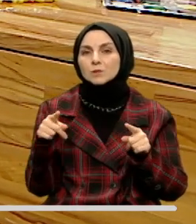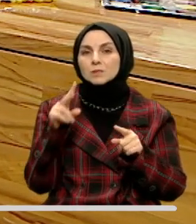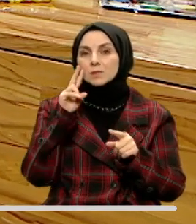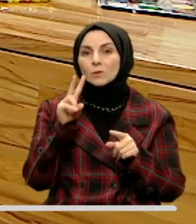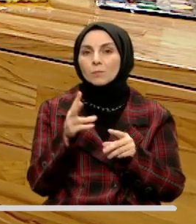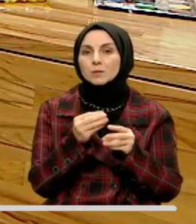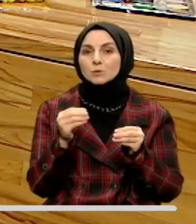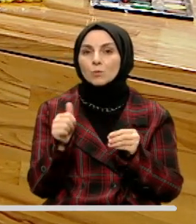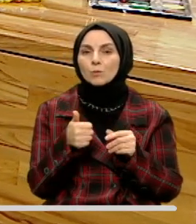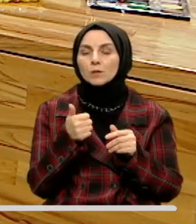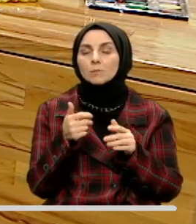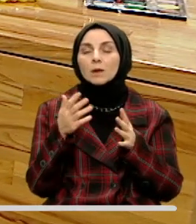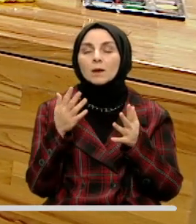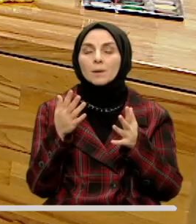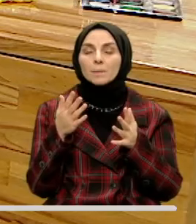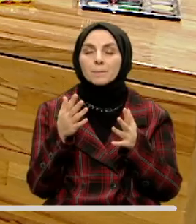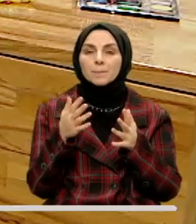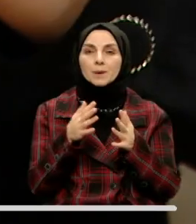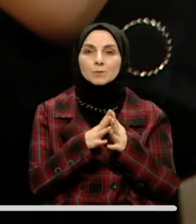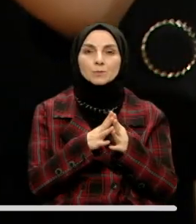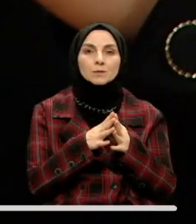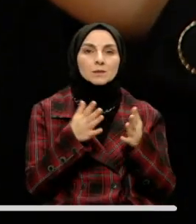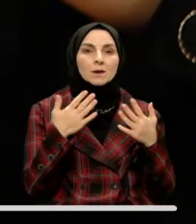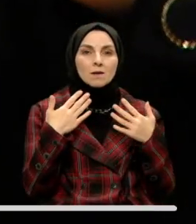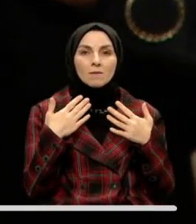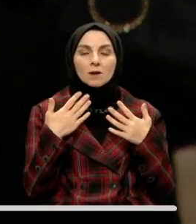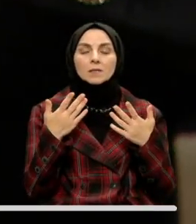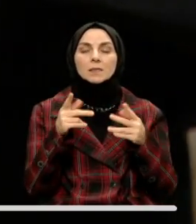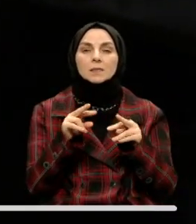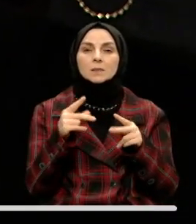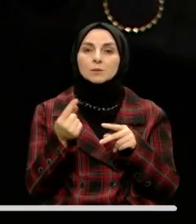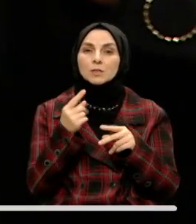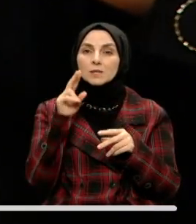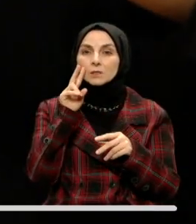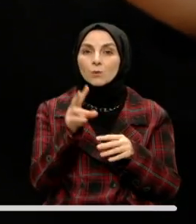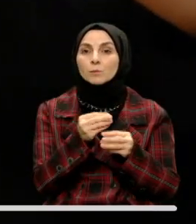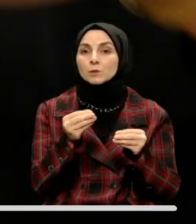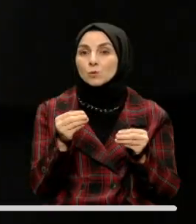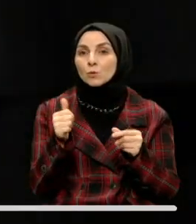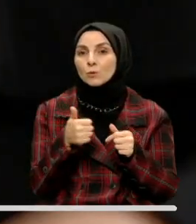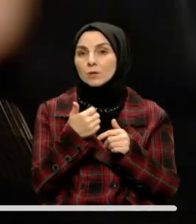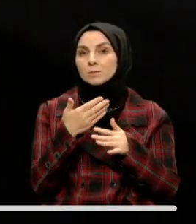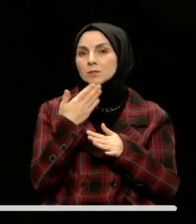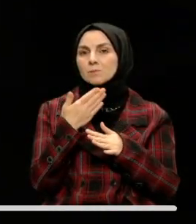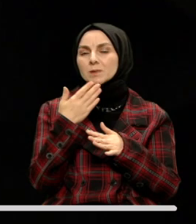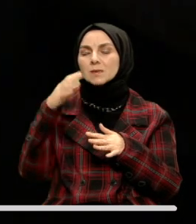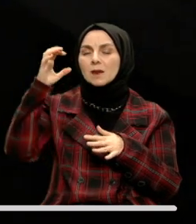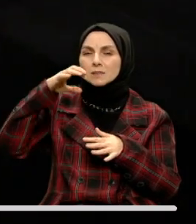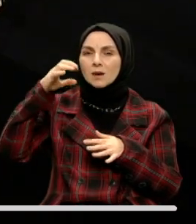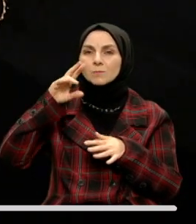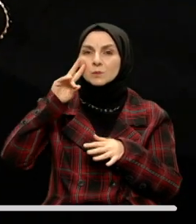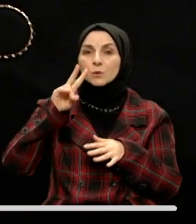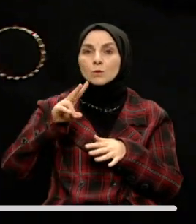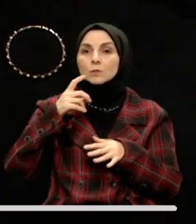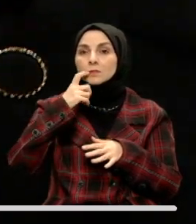yağmur yağarken yağmurluklarımızı giyiyoruz, çizmelerimizi giyiyoruz, çıkıyoruz dışarı. Yağmurda bir çok güzel. Dokunsun, fark etsin. Kar